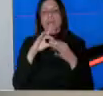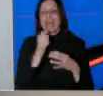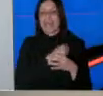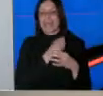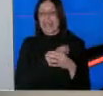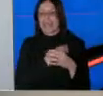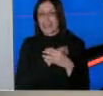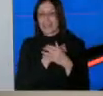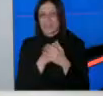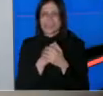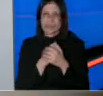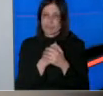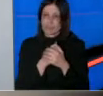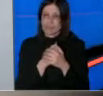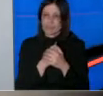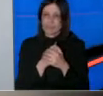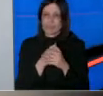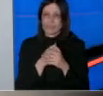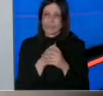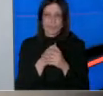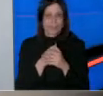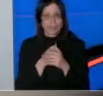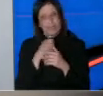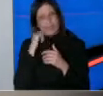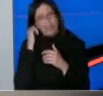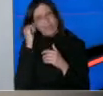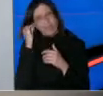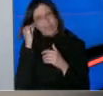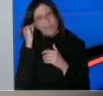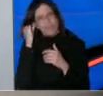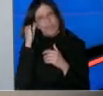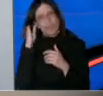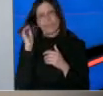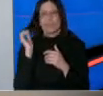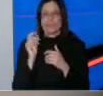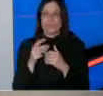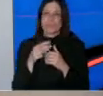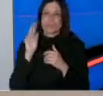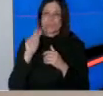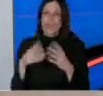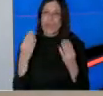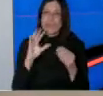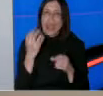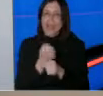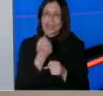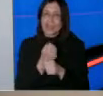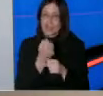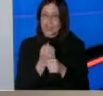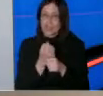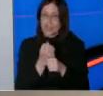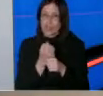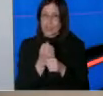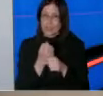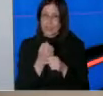לכם נדל. כאן בהתיישבות ההסדרת ההתיישבות הצעירה, יש הרבה מה לעשות כאן,